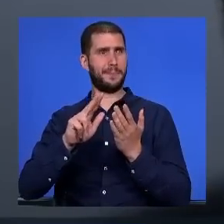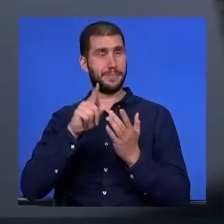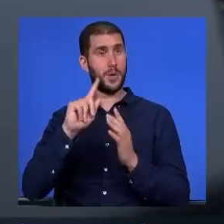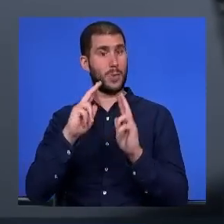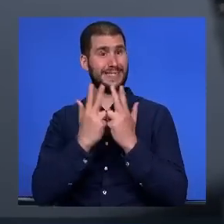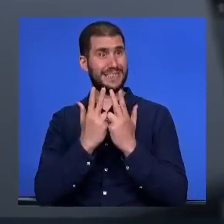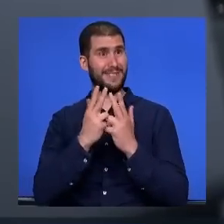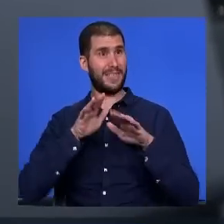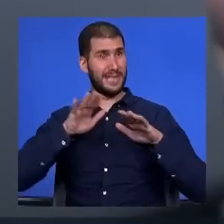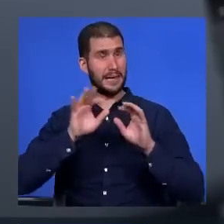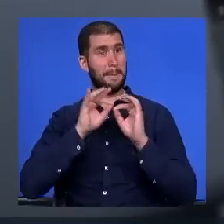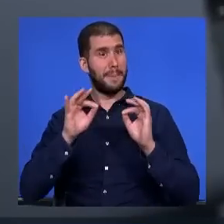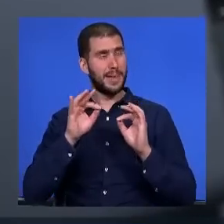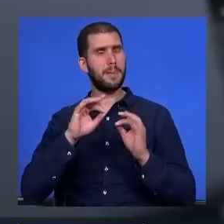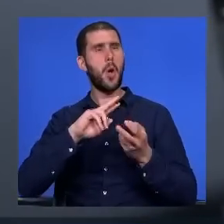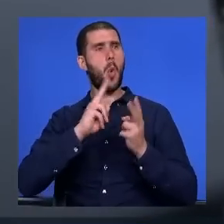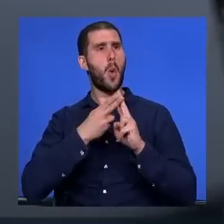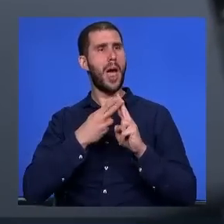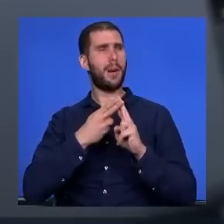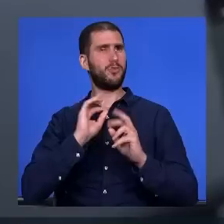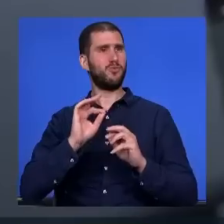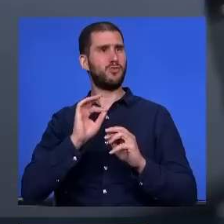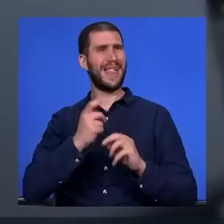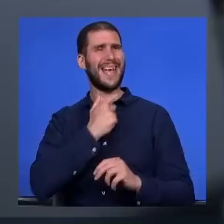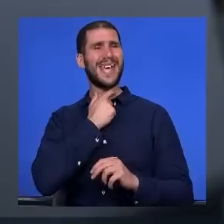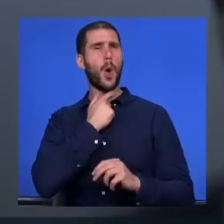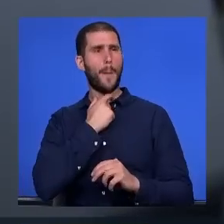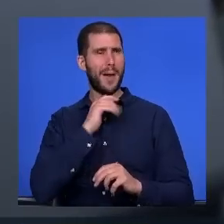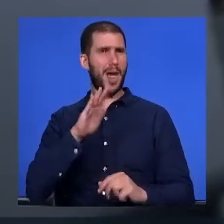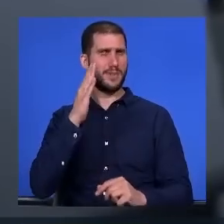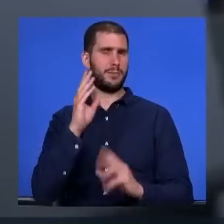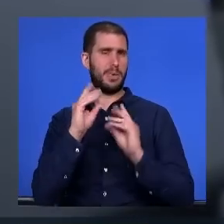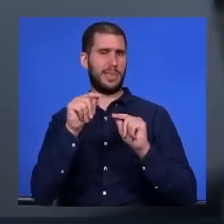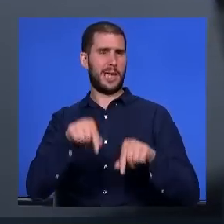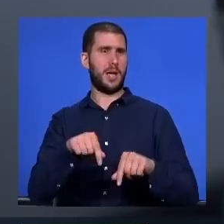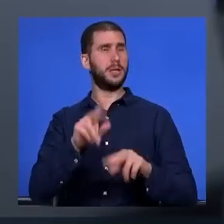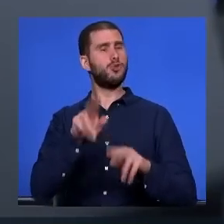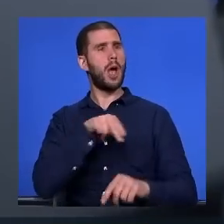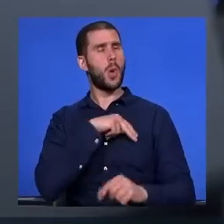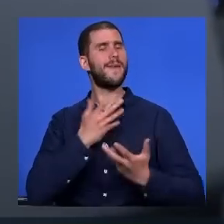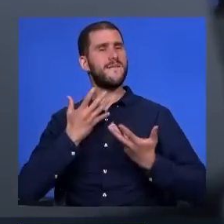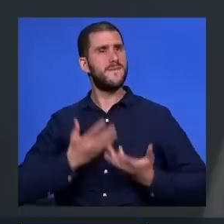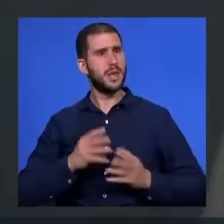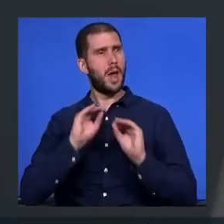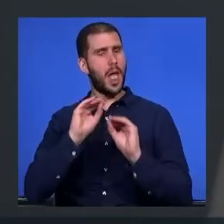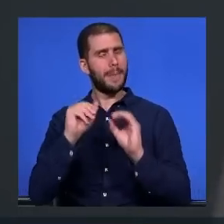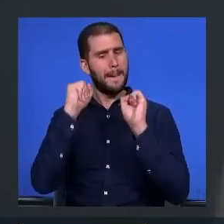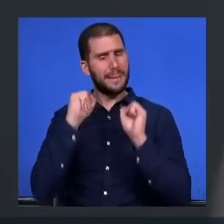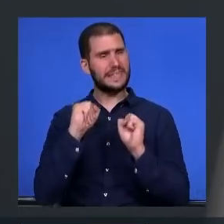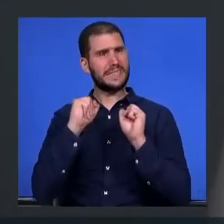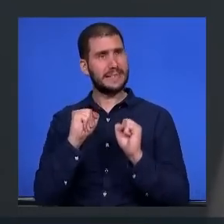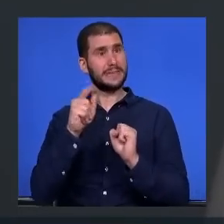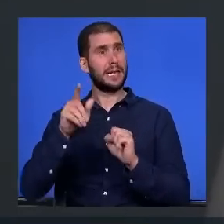שמתחיל את דרכו בכלל בעולם טיפול חירומים בחיל עובר דרכנו, אז יש לנו אחריות מאוד גדולה ללמד אותו את הבסיס של הבסיס. אין פה